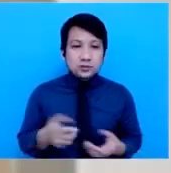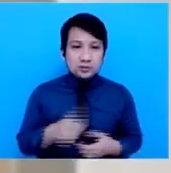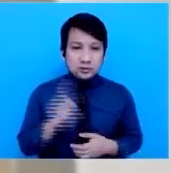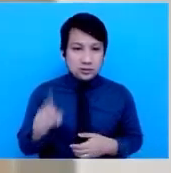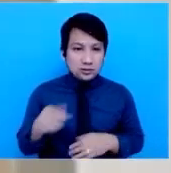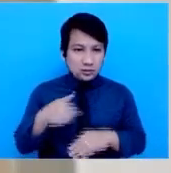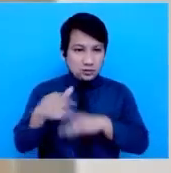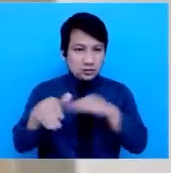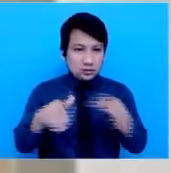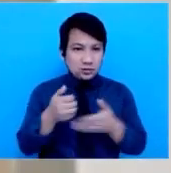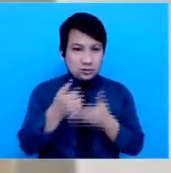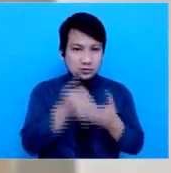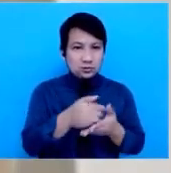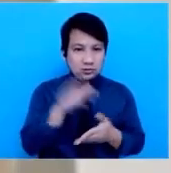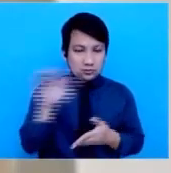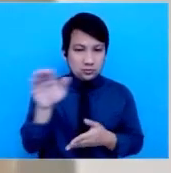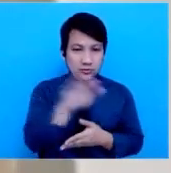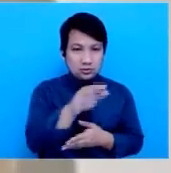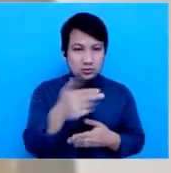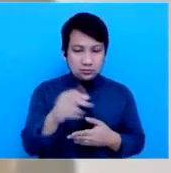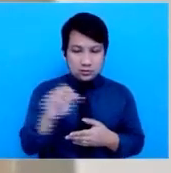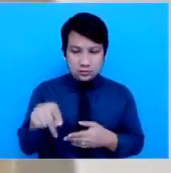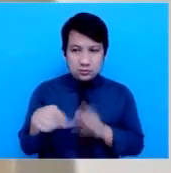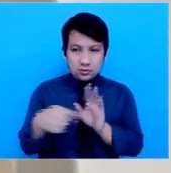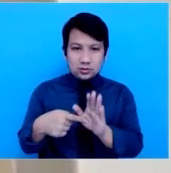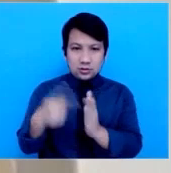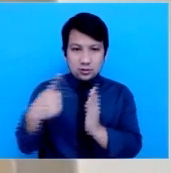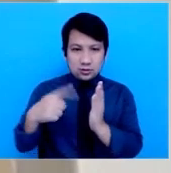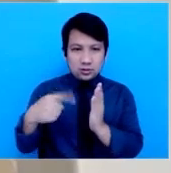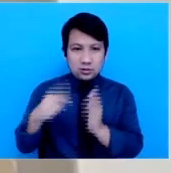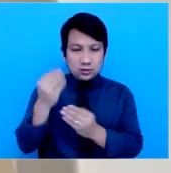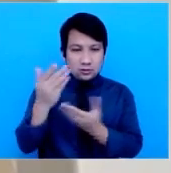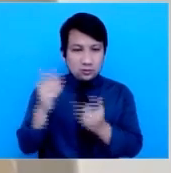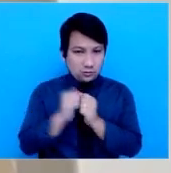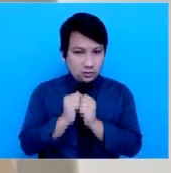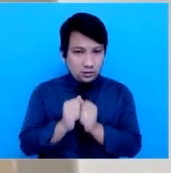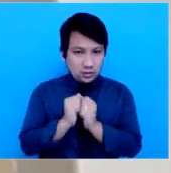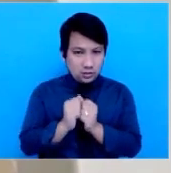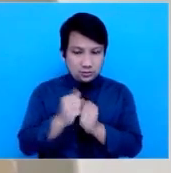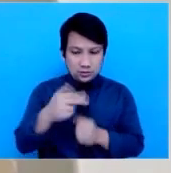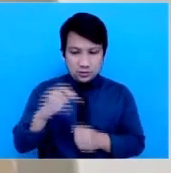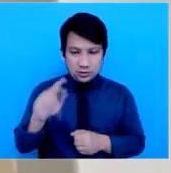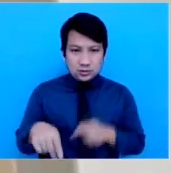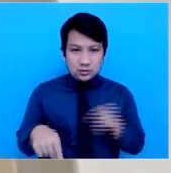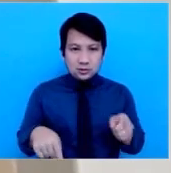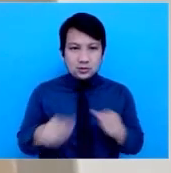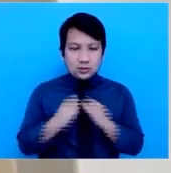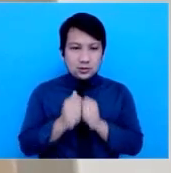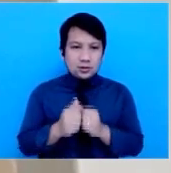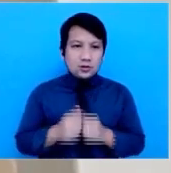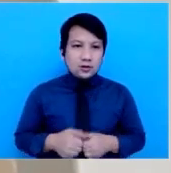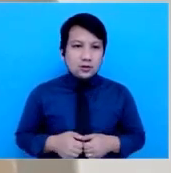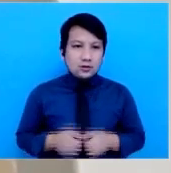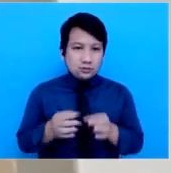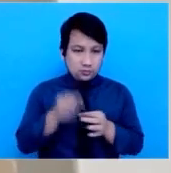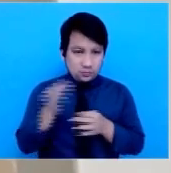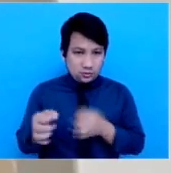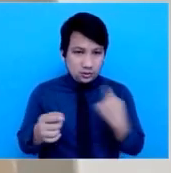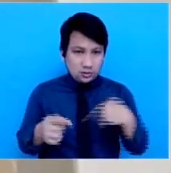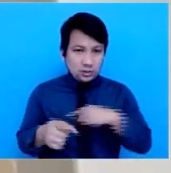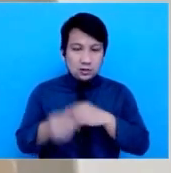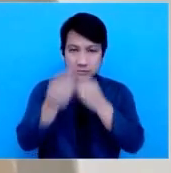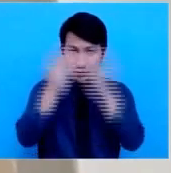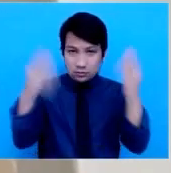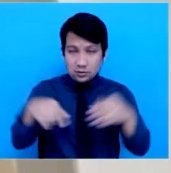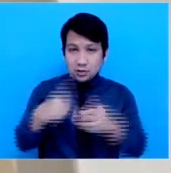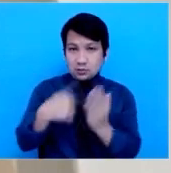tutulong-tulong po kami ng LTO, LTFRB, ng HPG, kasama na po namin, pati yung AYAC natin, nagkakaroon po sila ng spot checking at